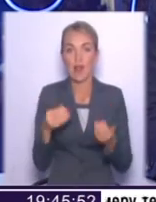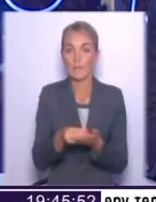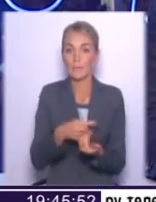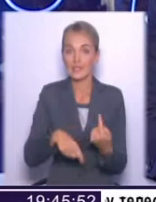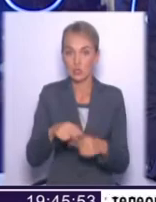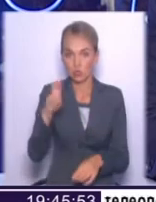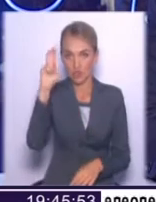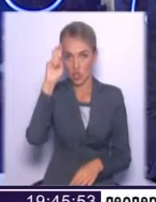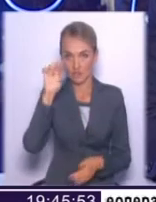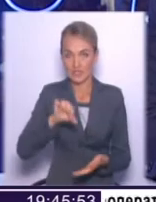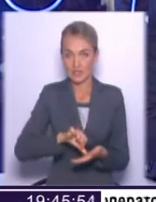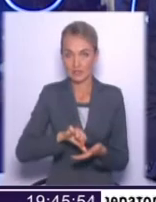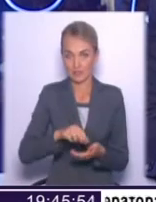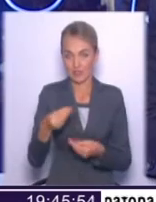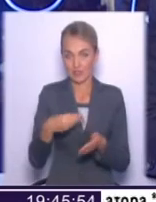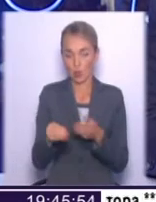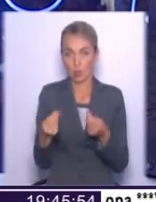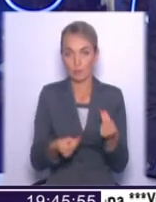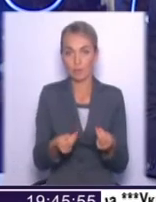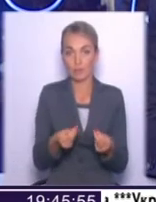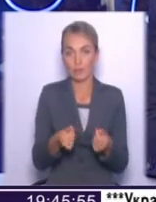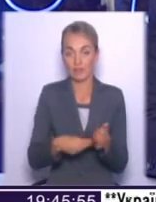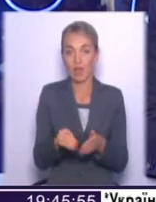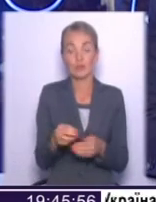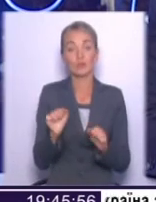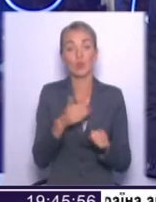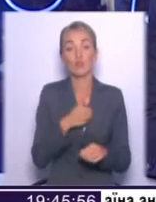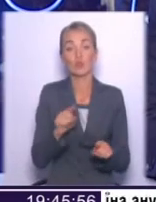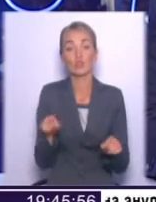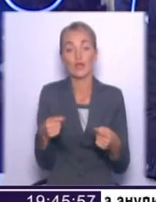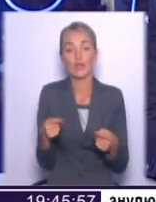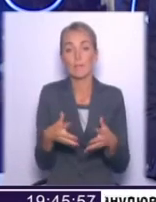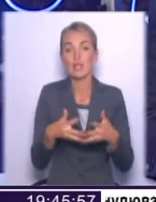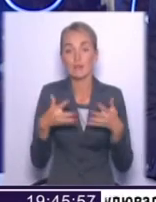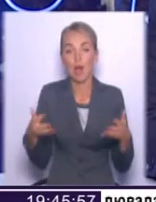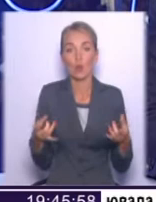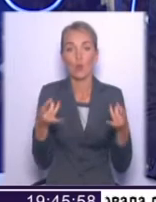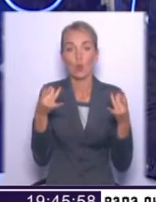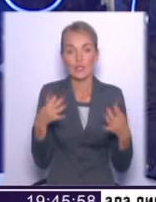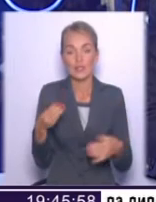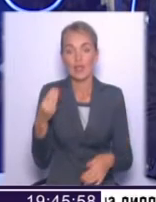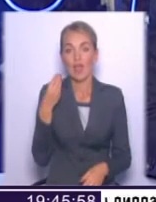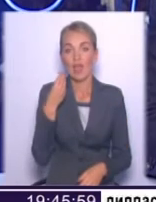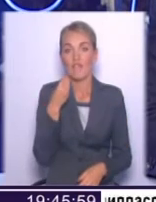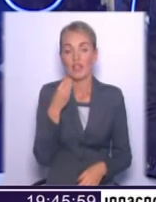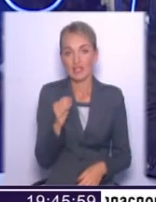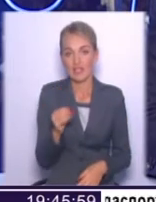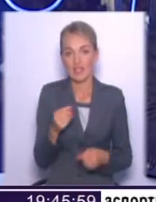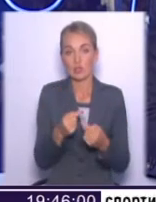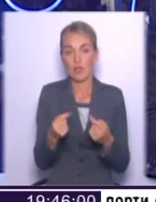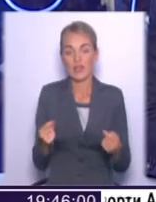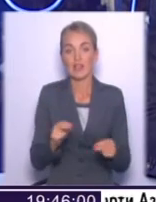для бізнесу у державних закупівлях. І третє, ми хочемо створити максимально прості та ефективні інструменти навчання